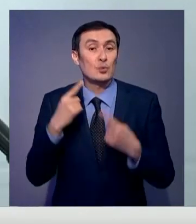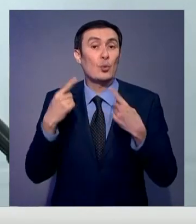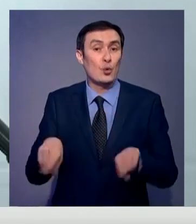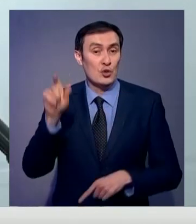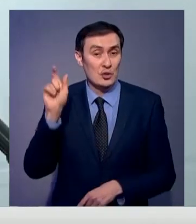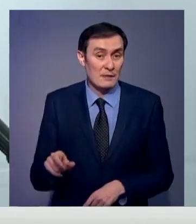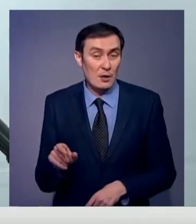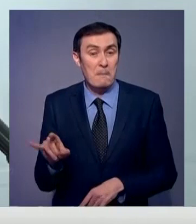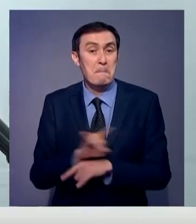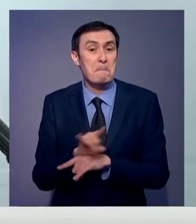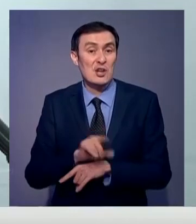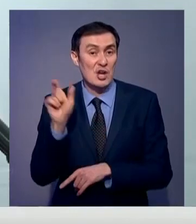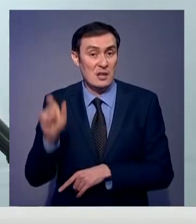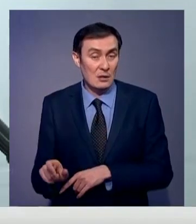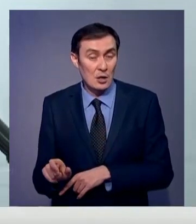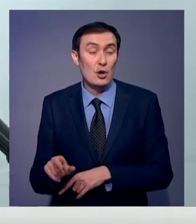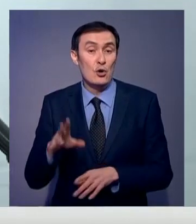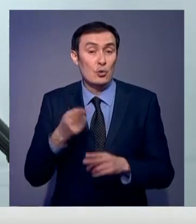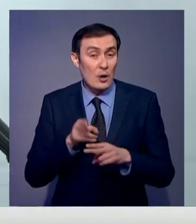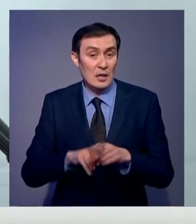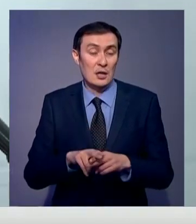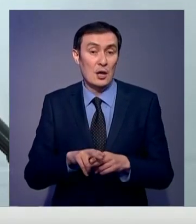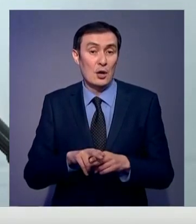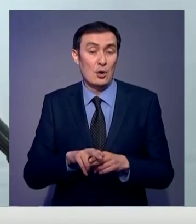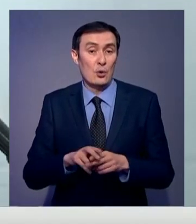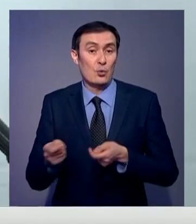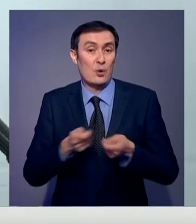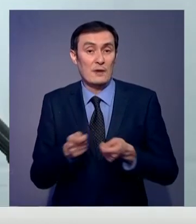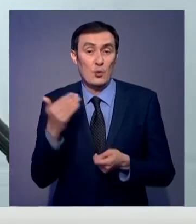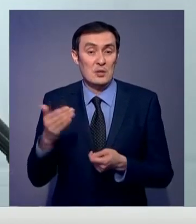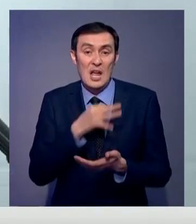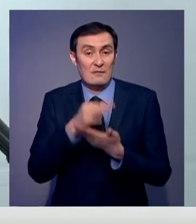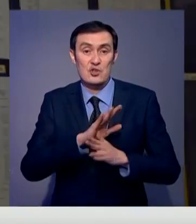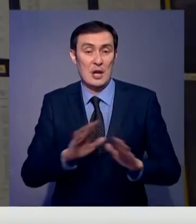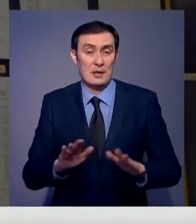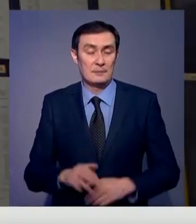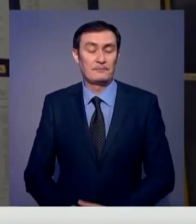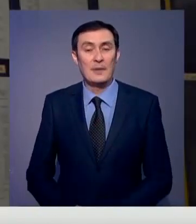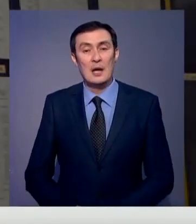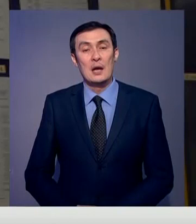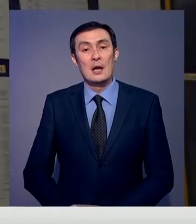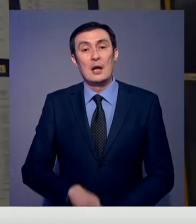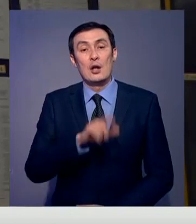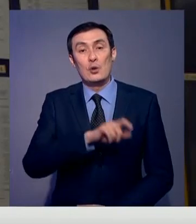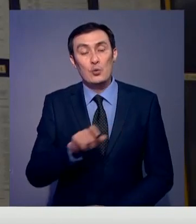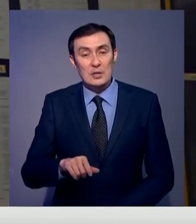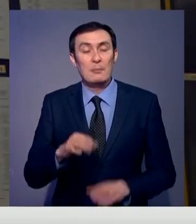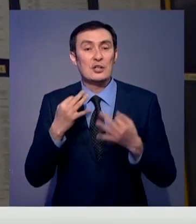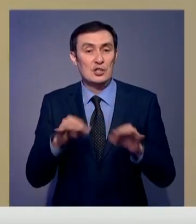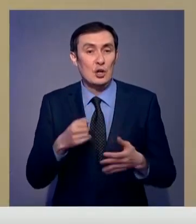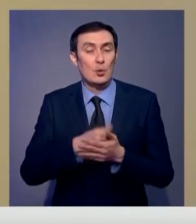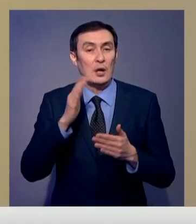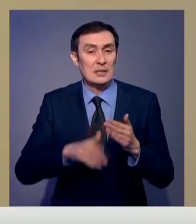в частности, мошенник, то указанное должностное лицо, он не несет ответственности. Потерпевшим разрешили до конца